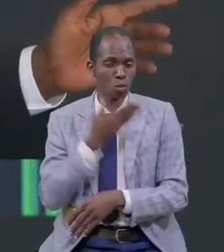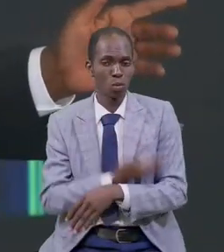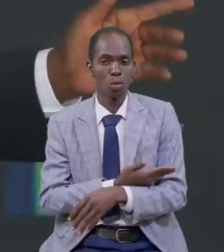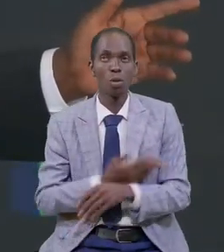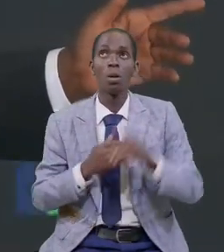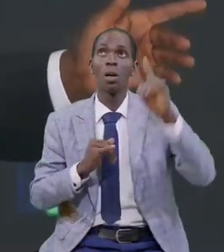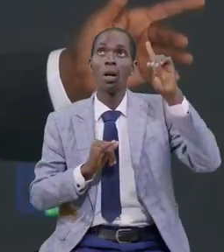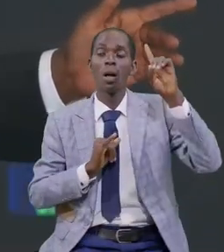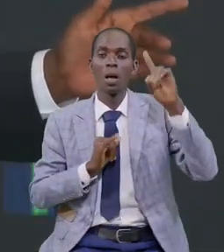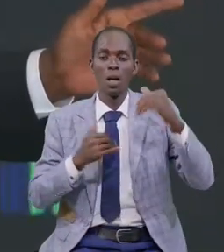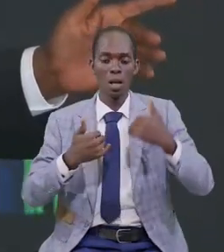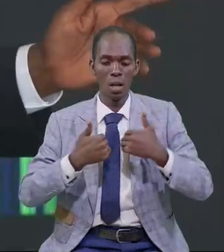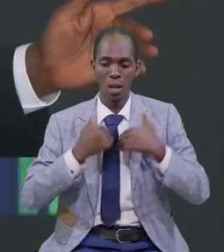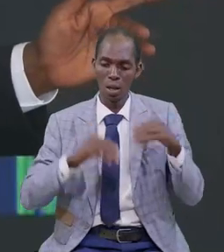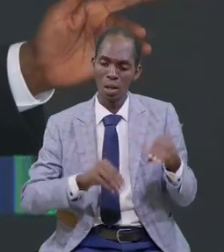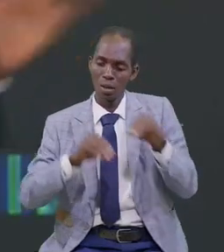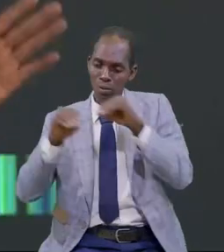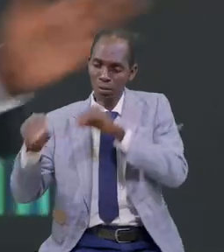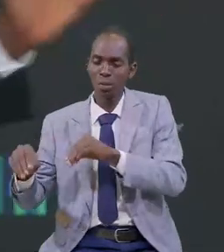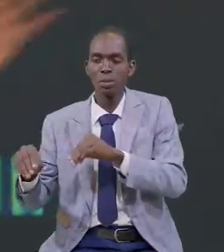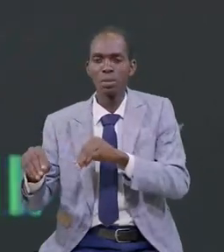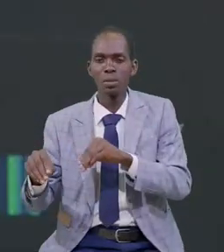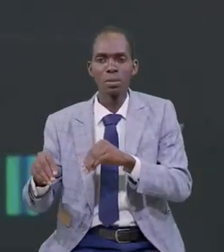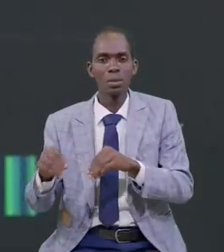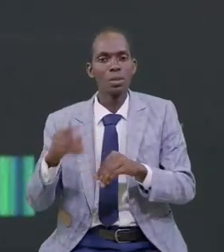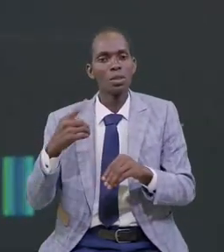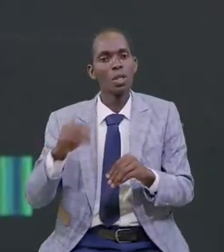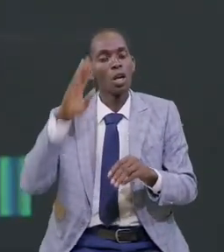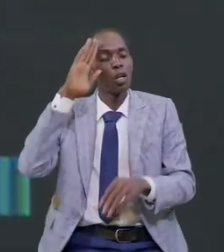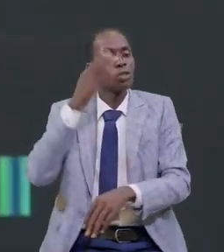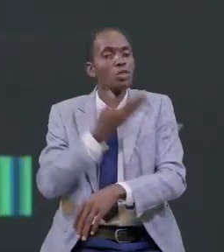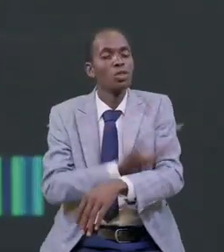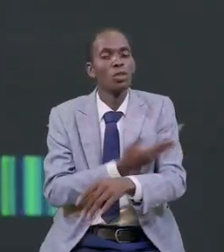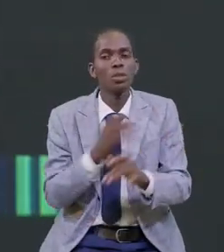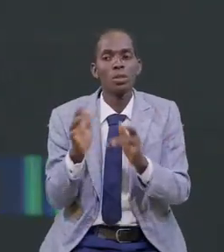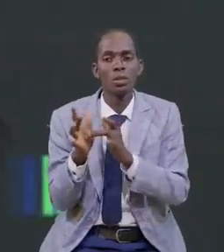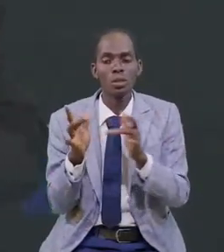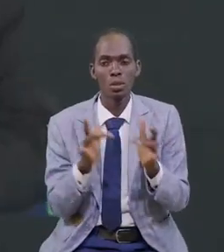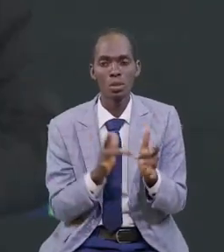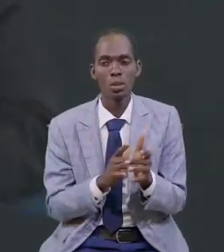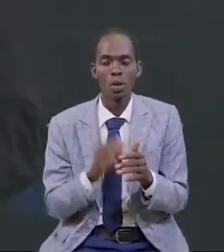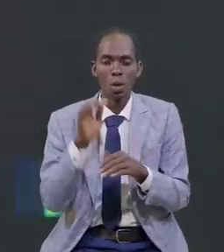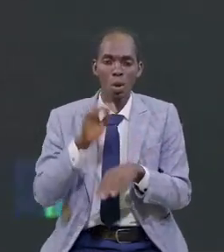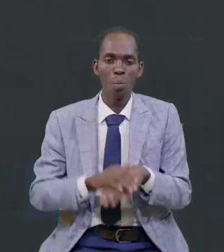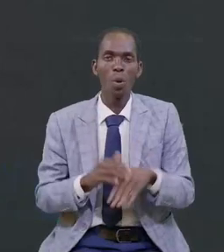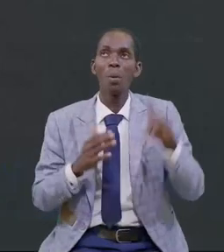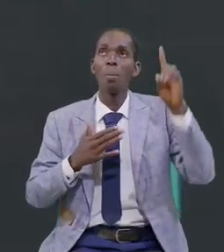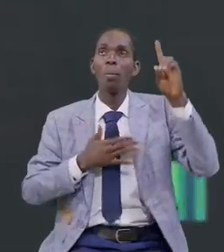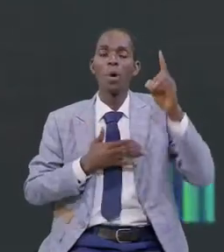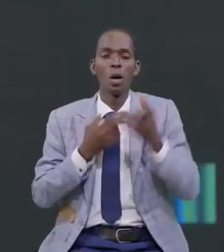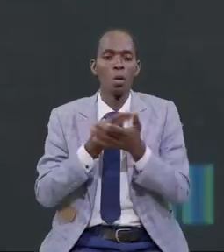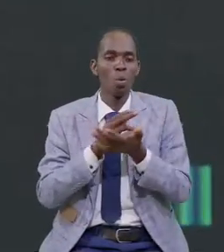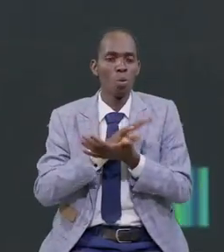que moi j'ai OIN mon roi son Fils Jésus sur ma montagne